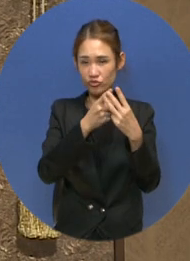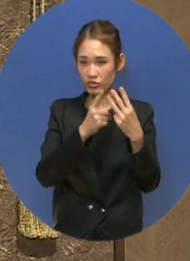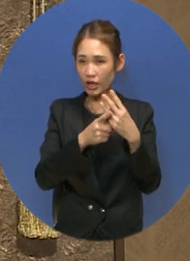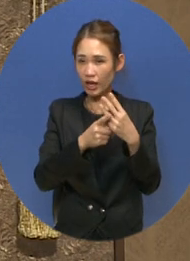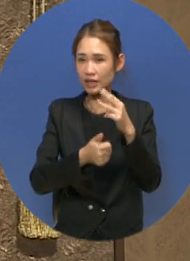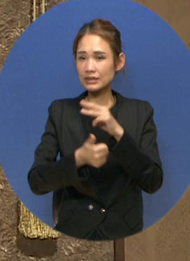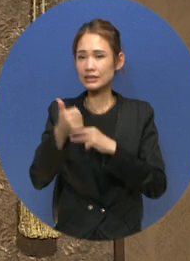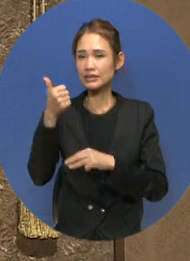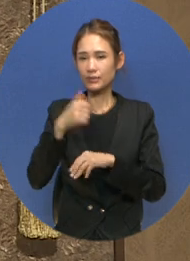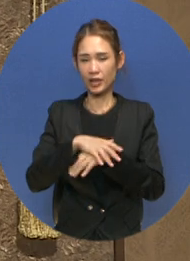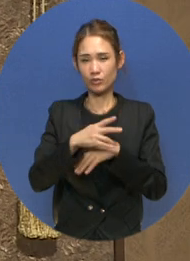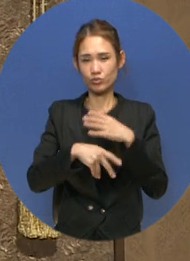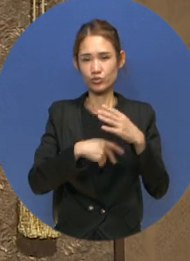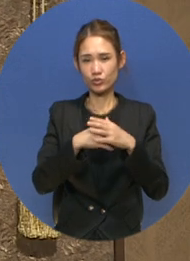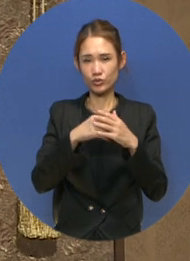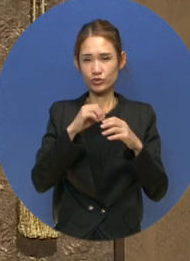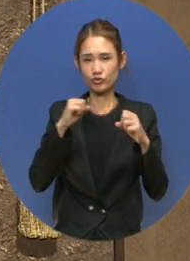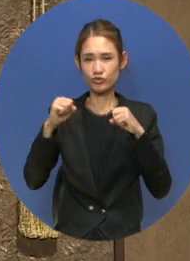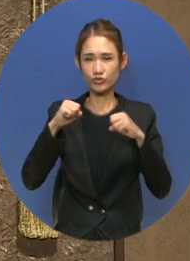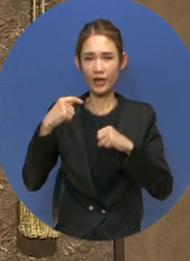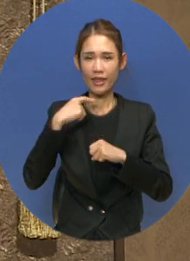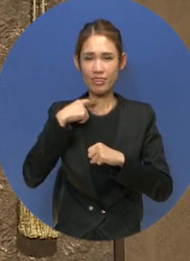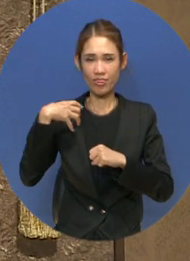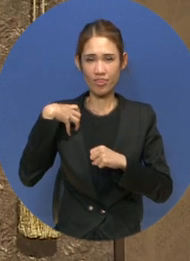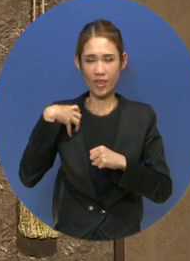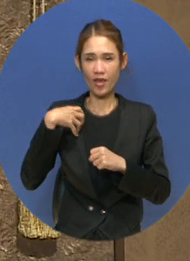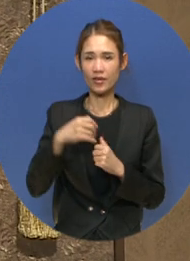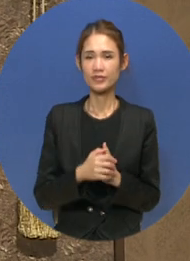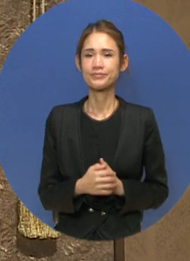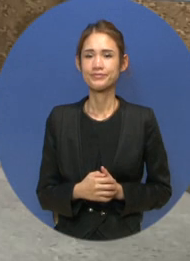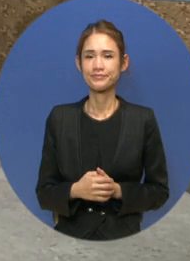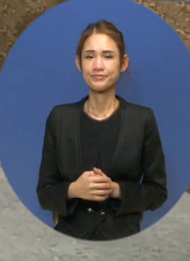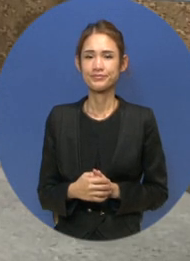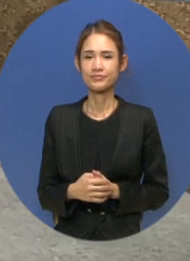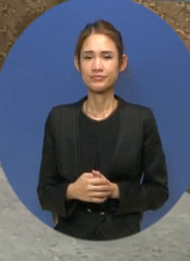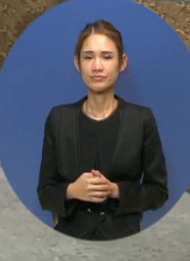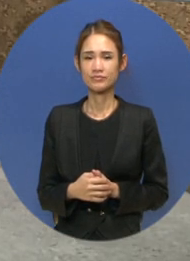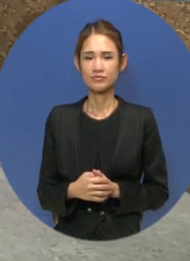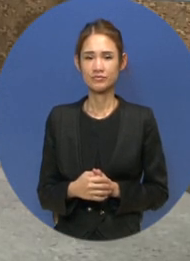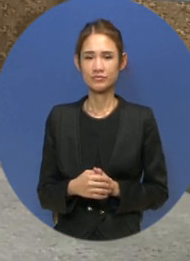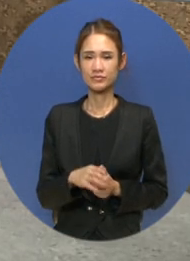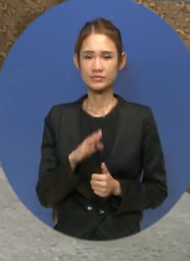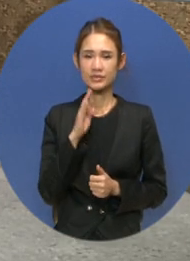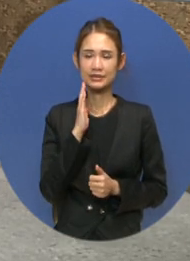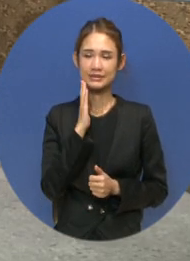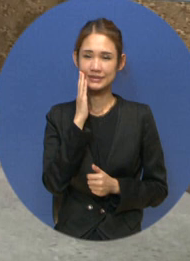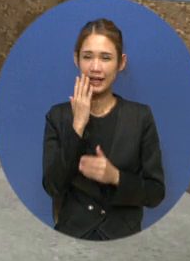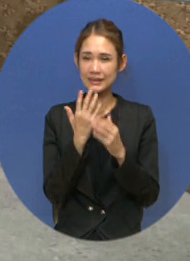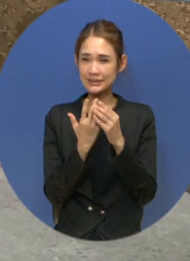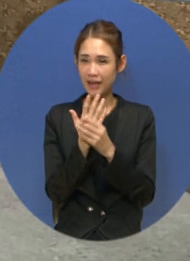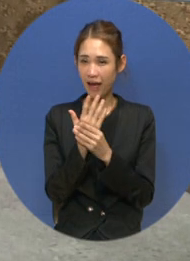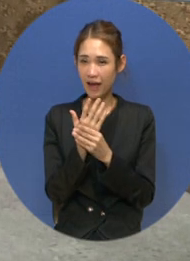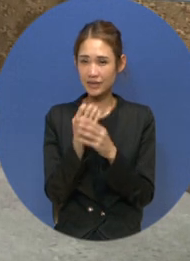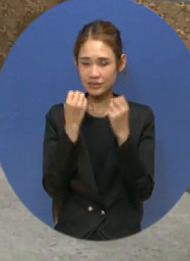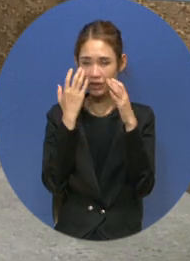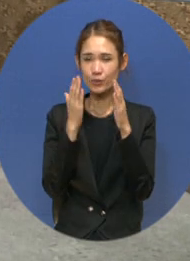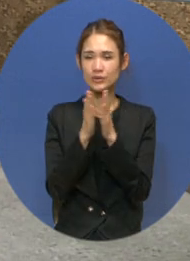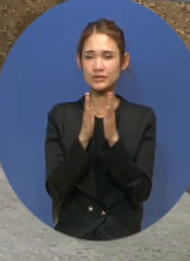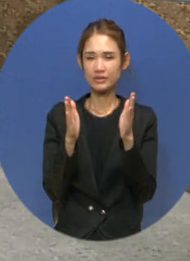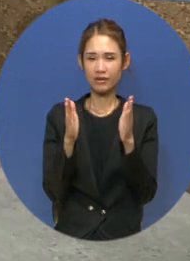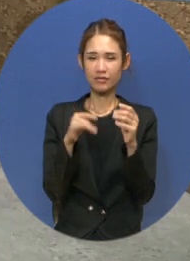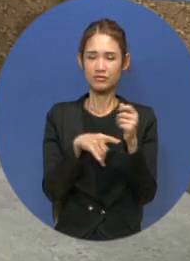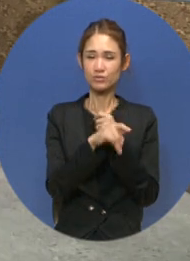희망 프로젝트를 수행했던 그런 부분이 있습니다. 네, 정말 이 새싹이라고 하면 새로운 시작도